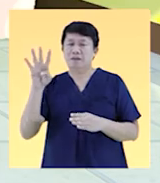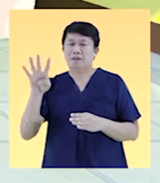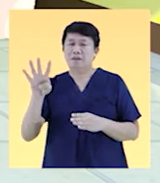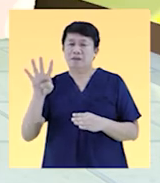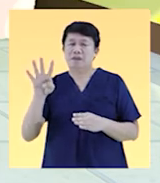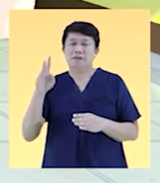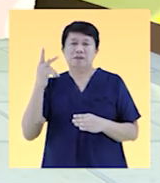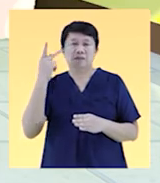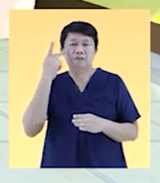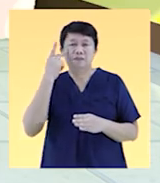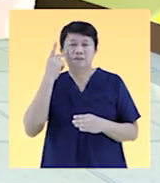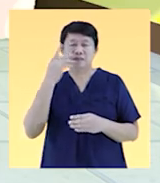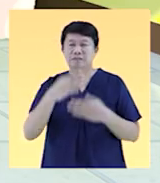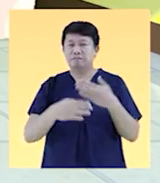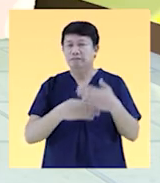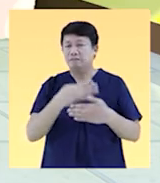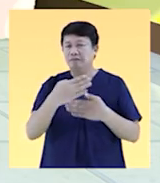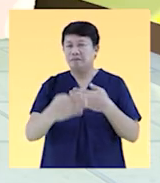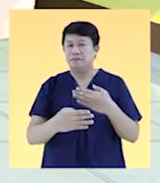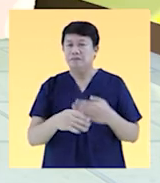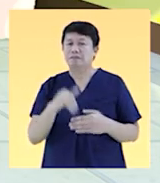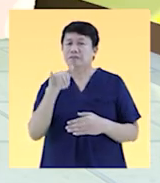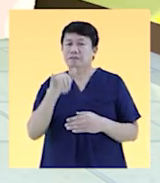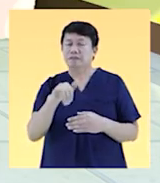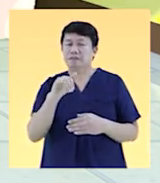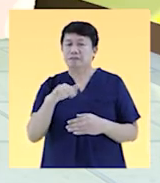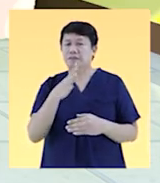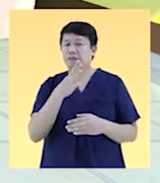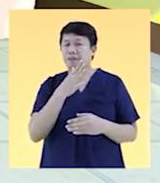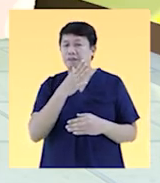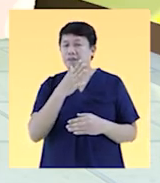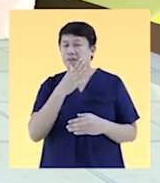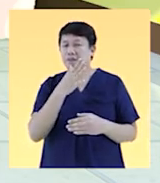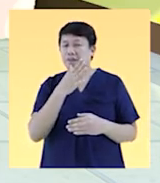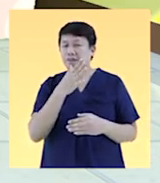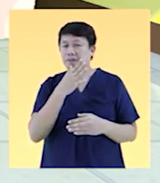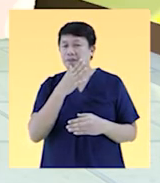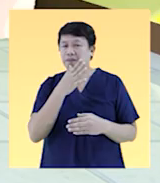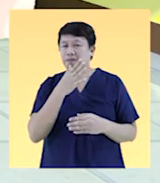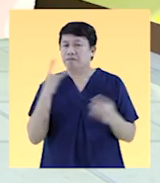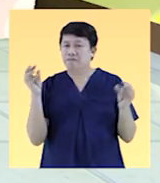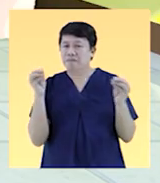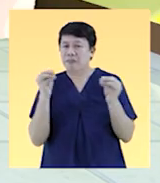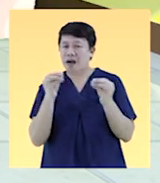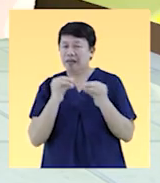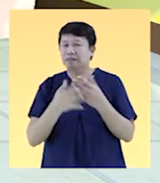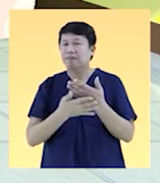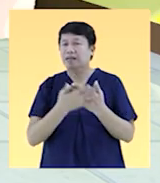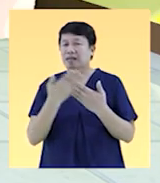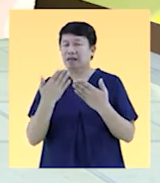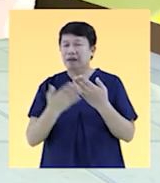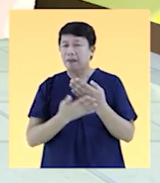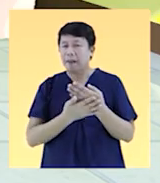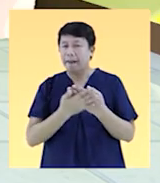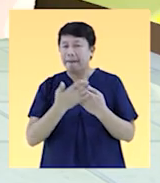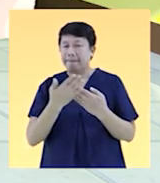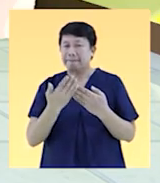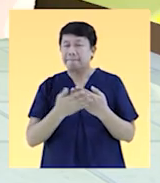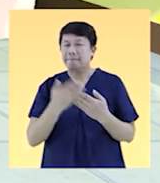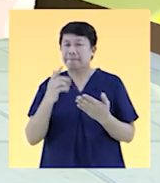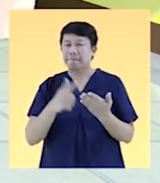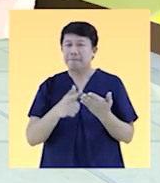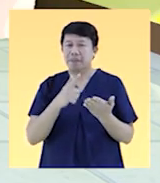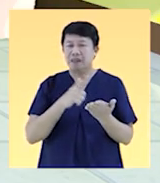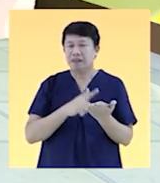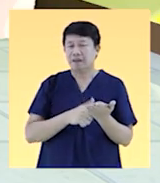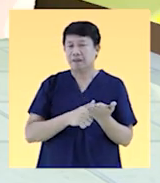4-step procedure, anak. Totoo po yun, inay. Ngayon po, ay higit na magiging madali para sa akin ang